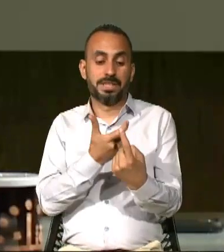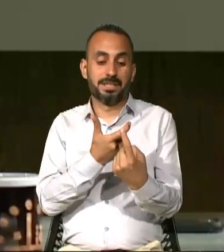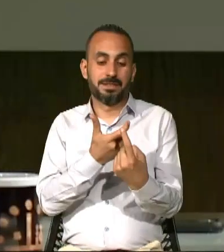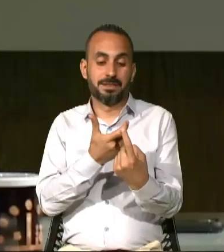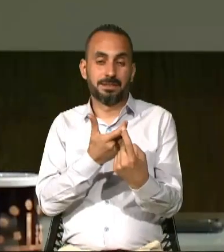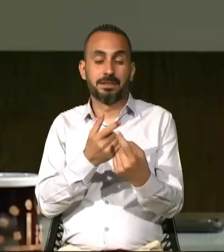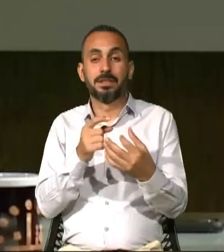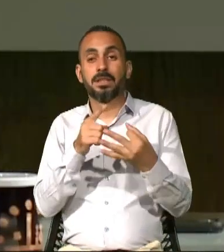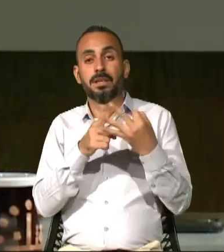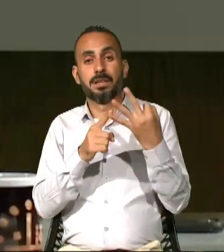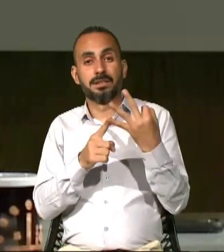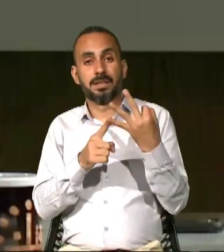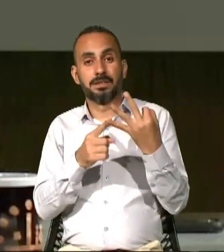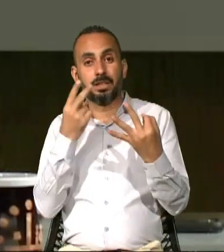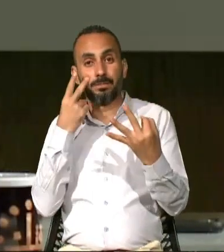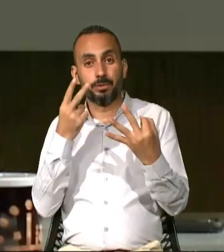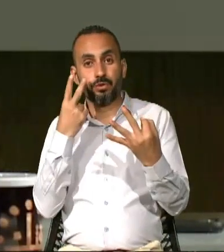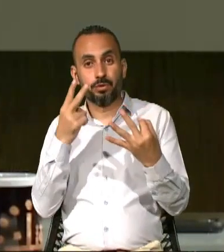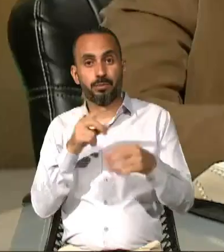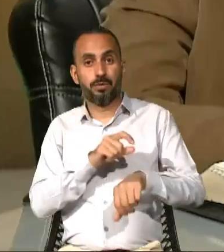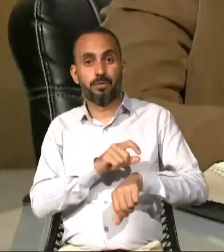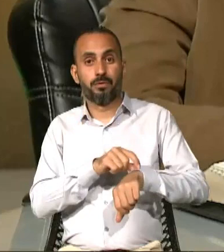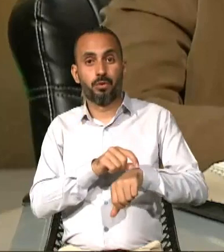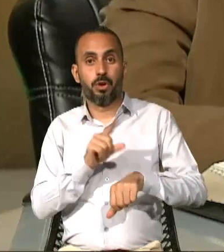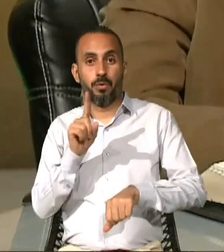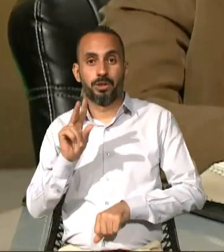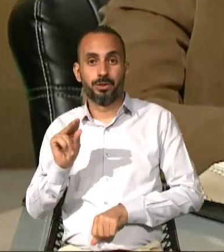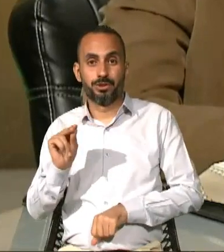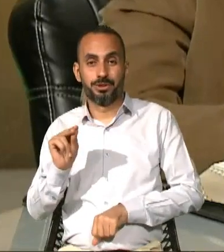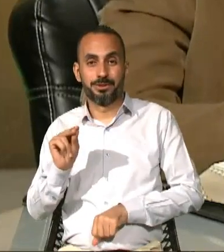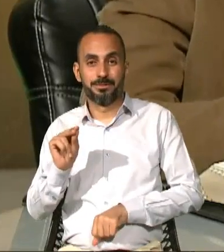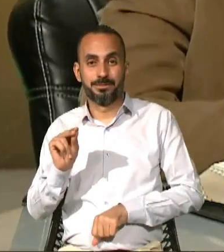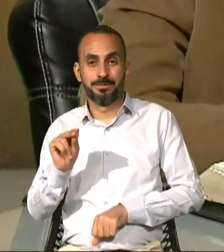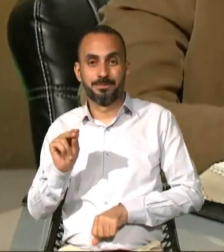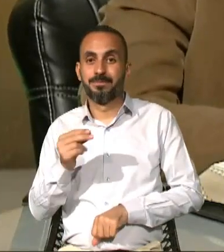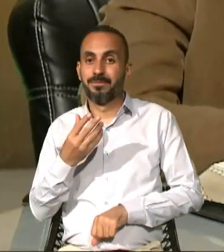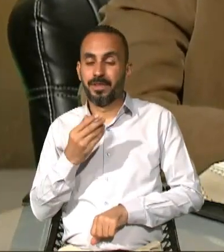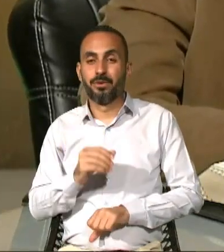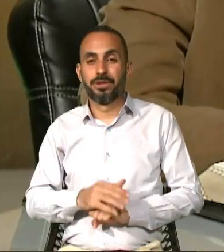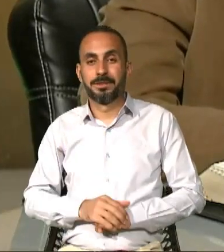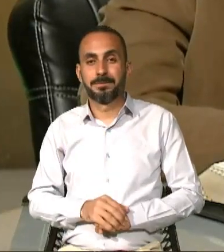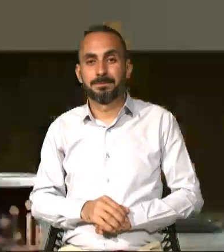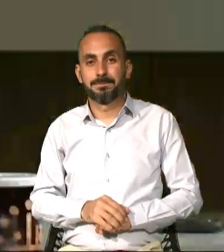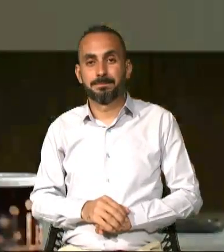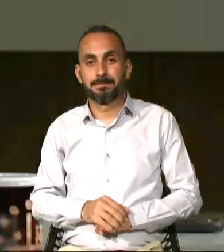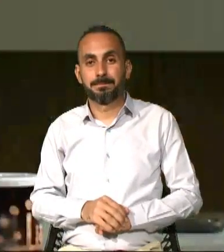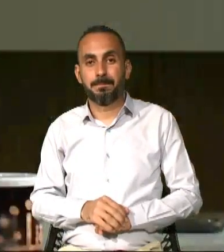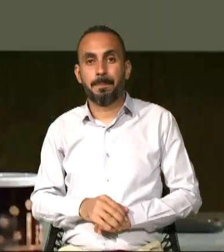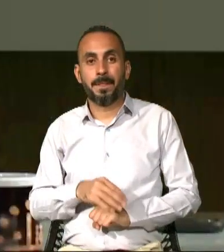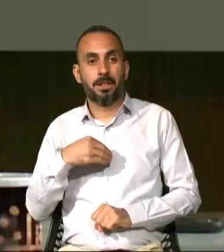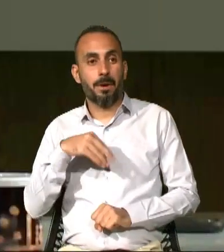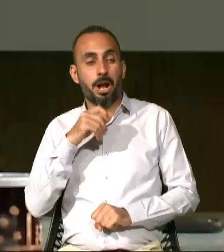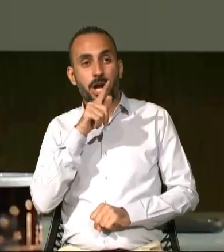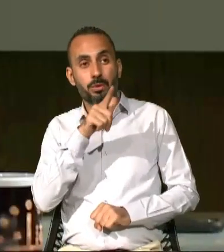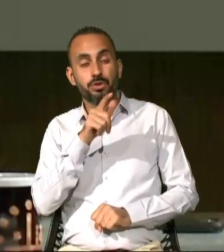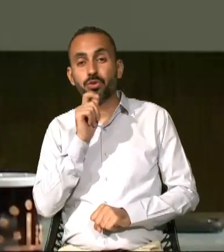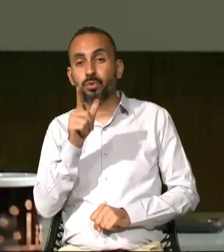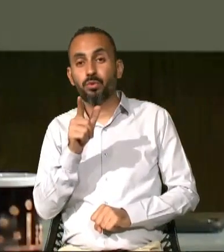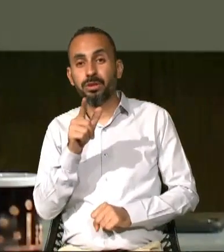لوقا 21. بس لازم نجاوب على الكلام الجميل ده. فانا عايز حابب تاخد التقويم ولا نتكلم